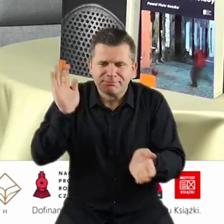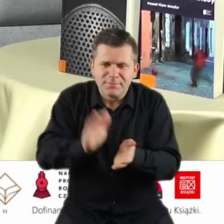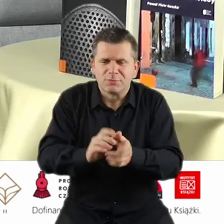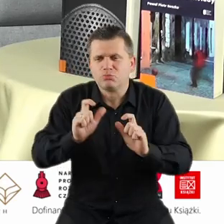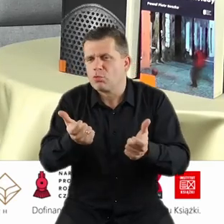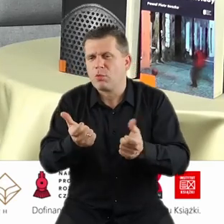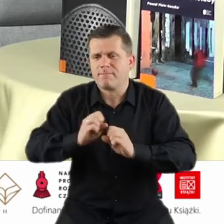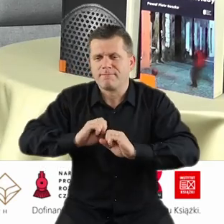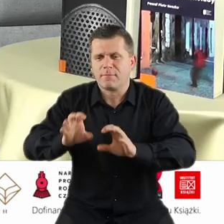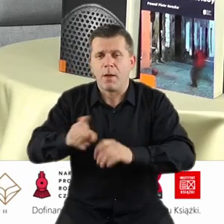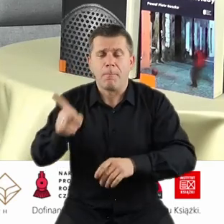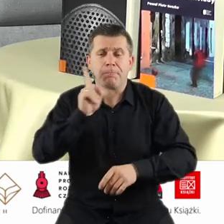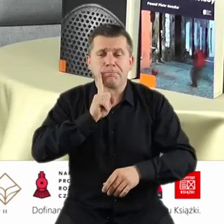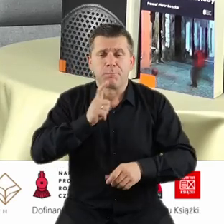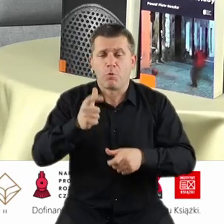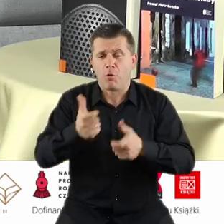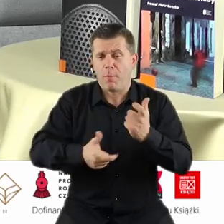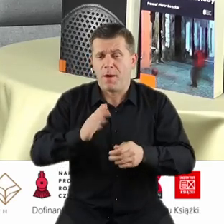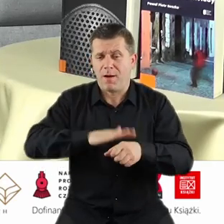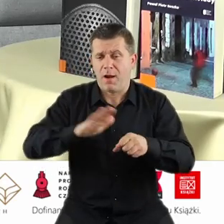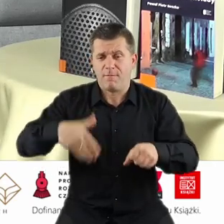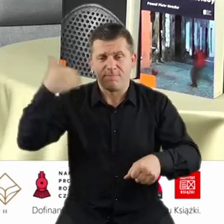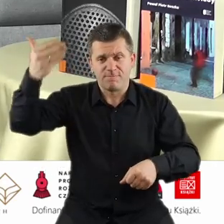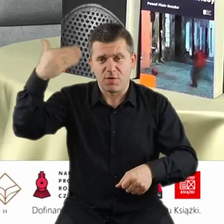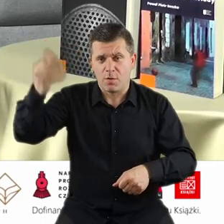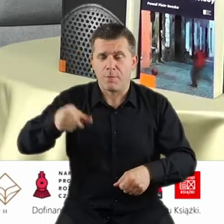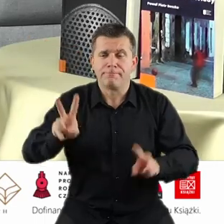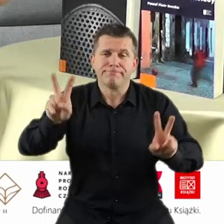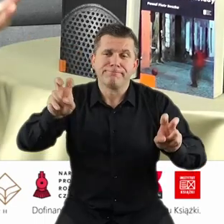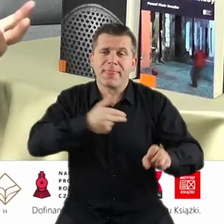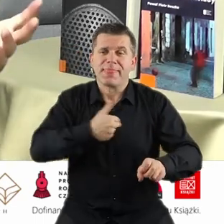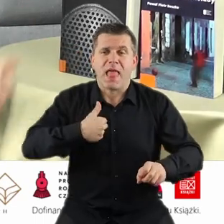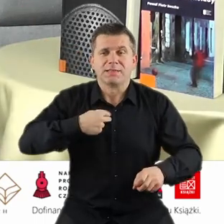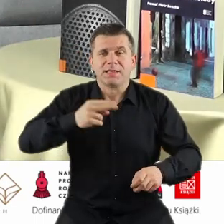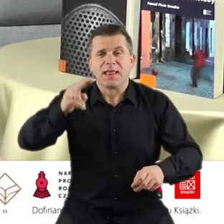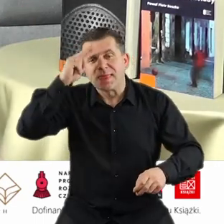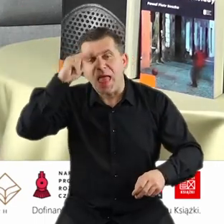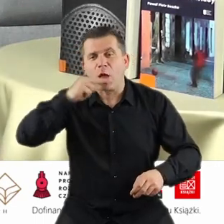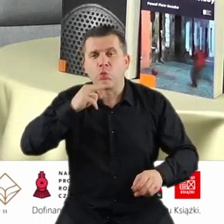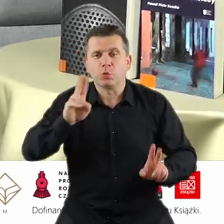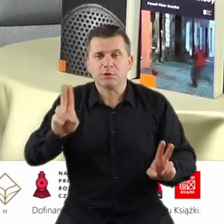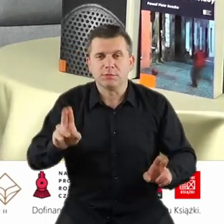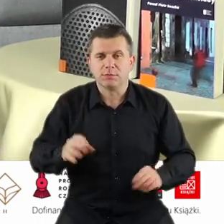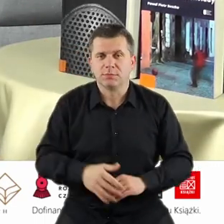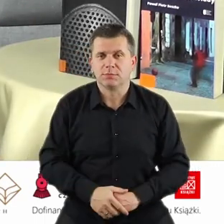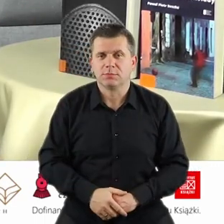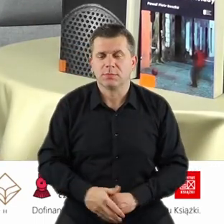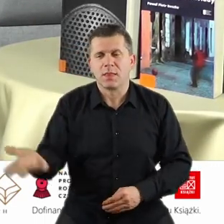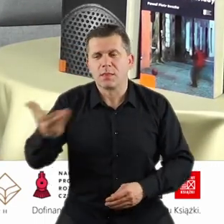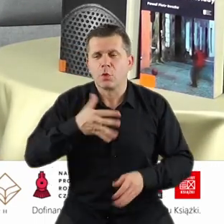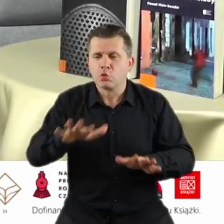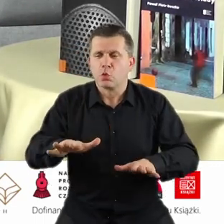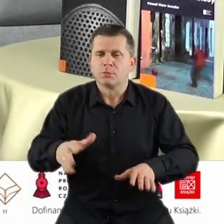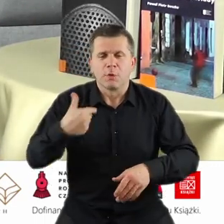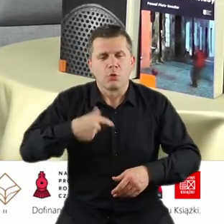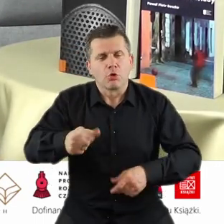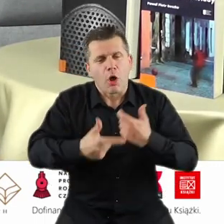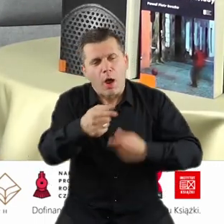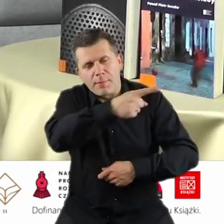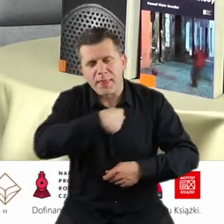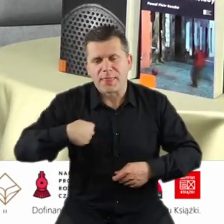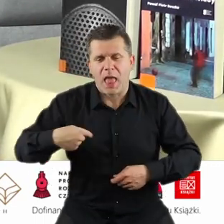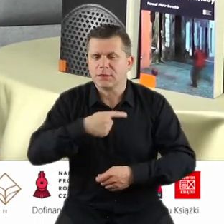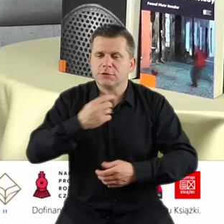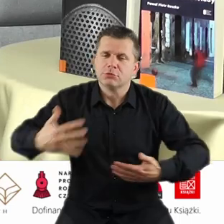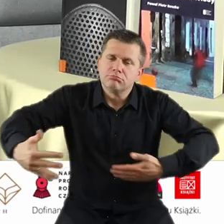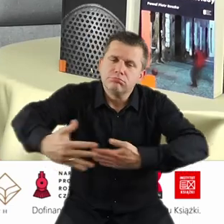zniwelować. Więc ten pan, który prowadził grupę w Radomiu, był takim naszym tatusiem i okazywał nam dużo ciepła, przytulając nas,